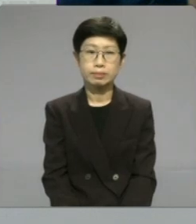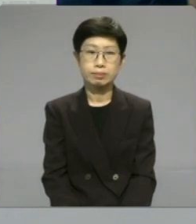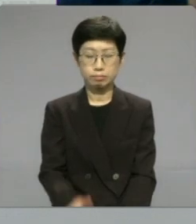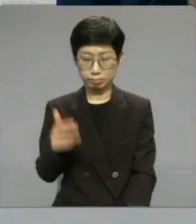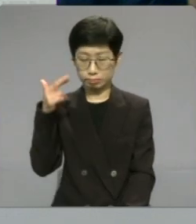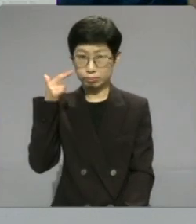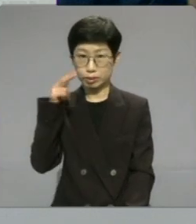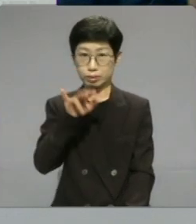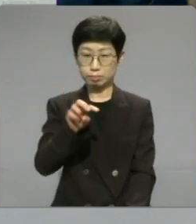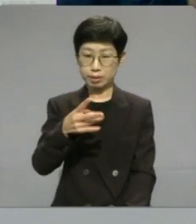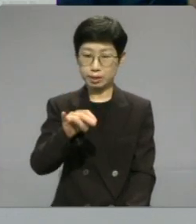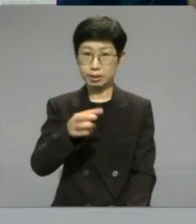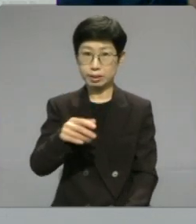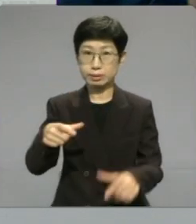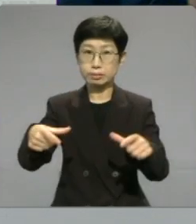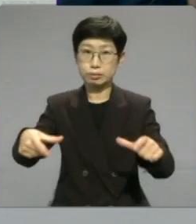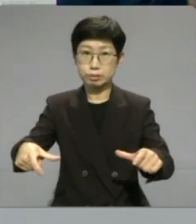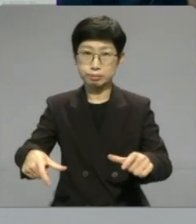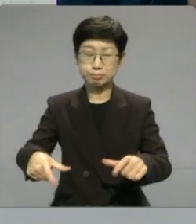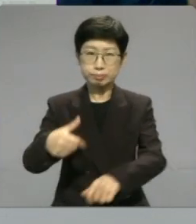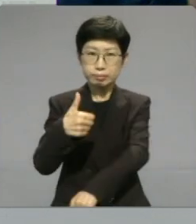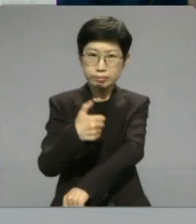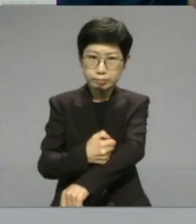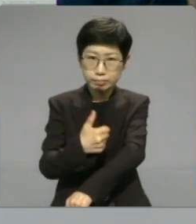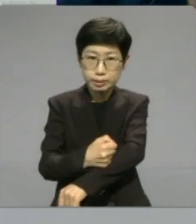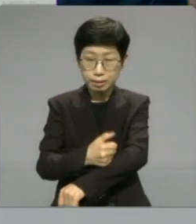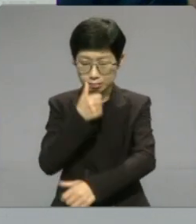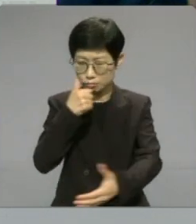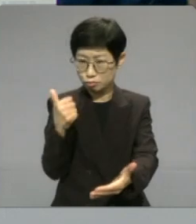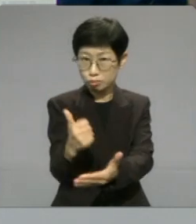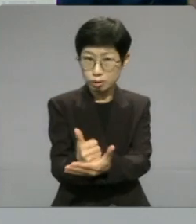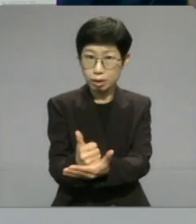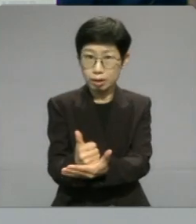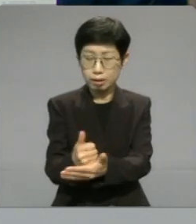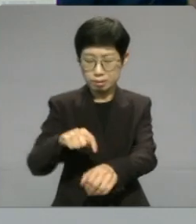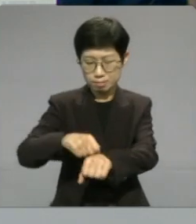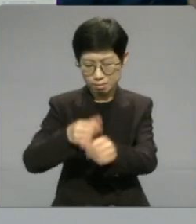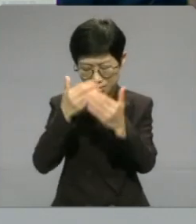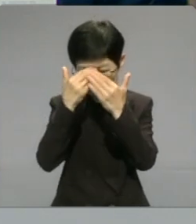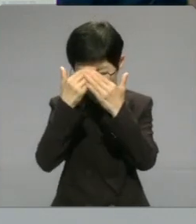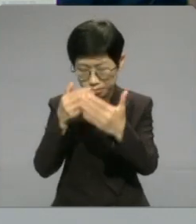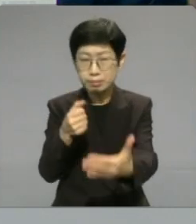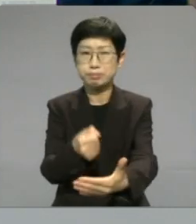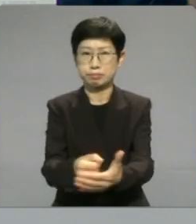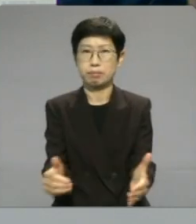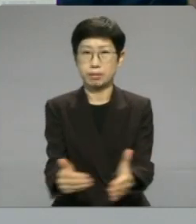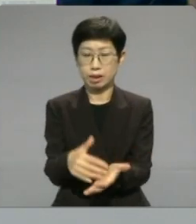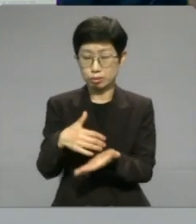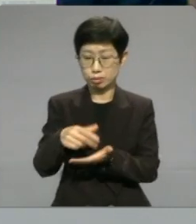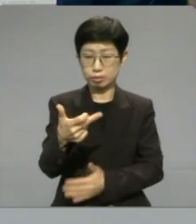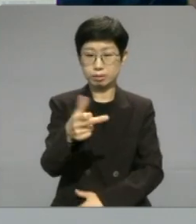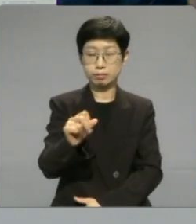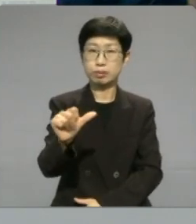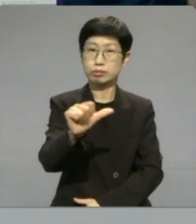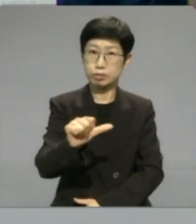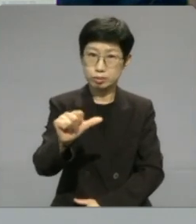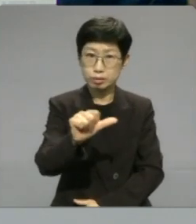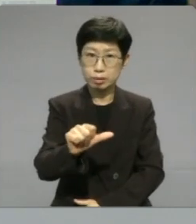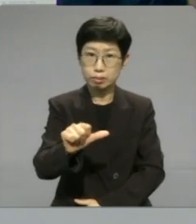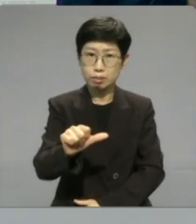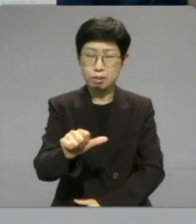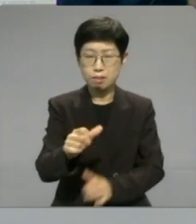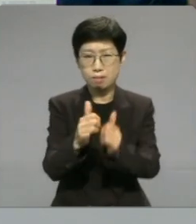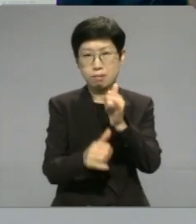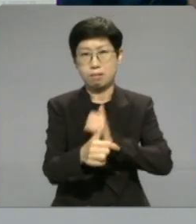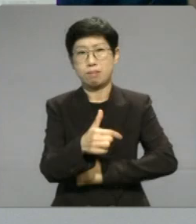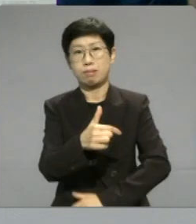미국 메릴랜드 주가 마약 사범에 대한 대대적인 사면을 단행하기로 했습니다 17만 5천건에 달라는 자상 최대